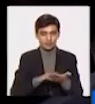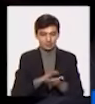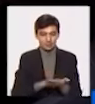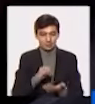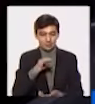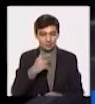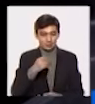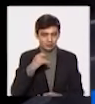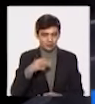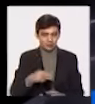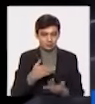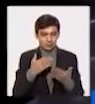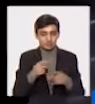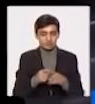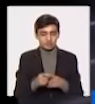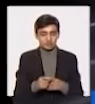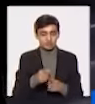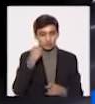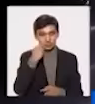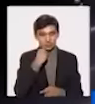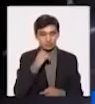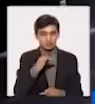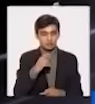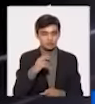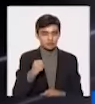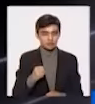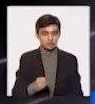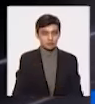Жалғастырамыз. Ерханат, кезек сенде. Рахмет.